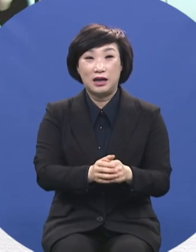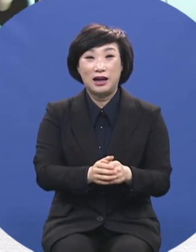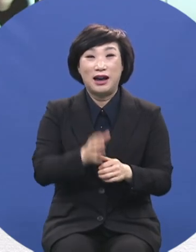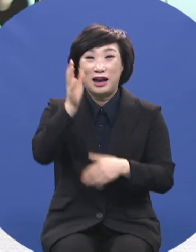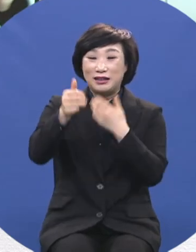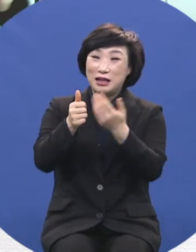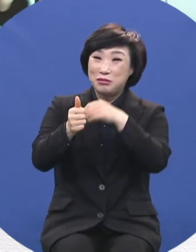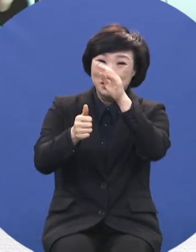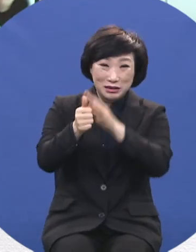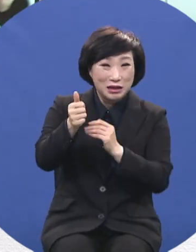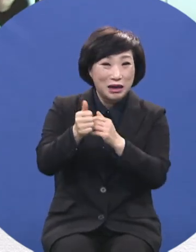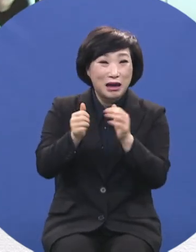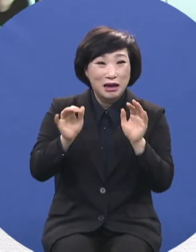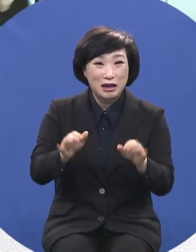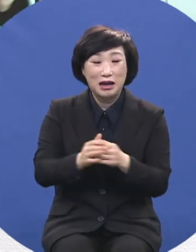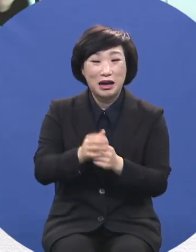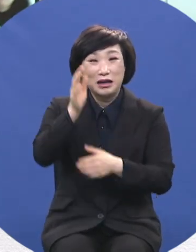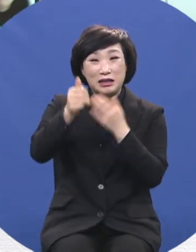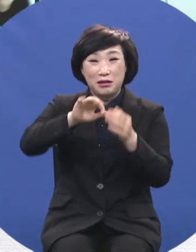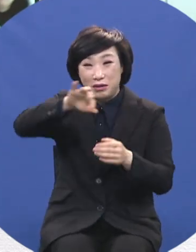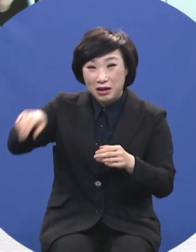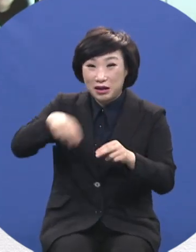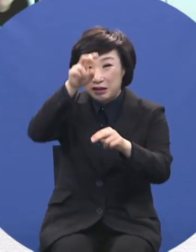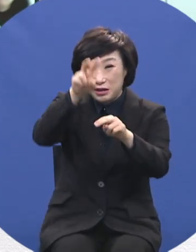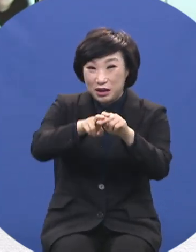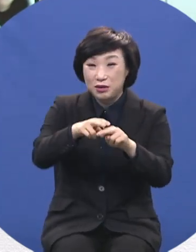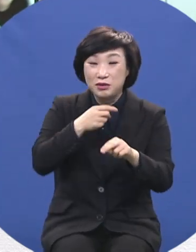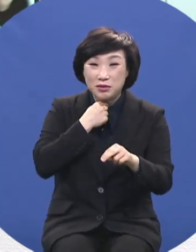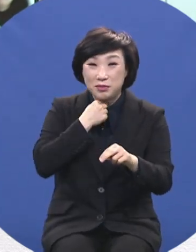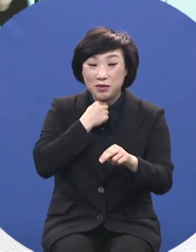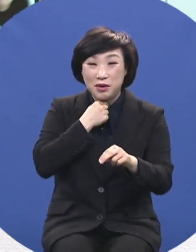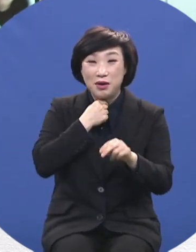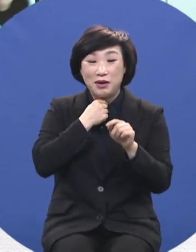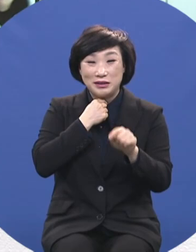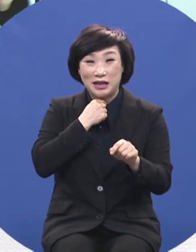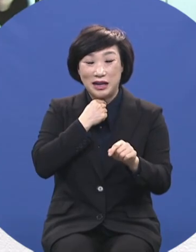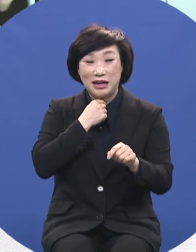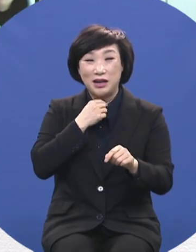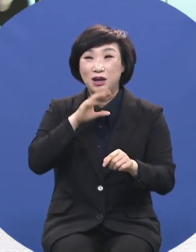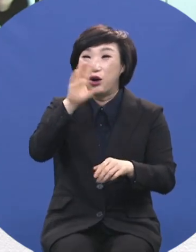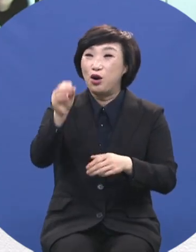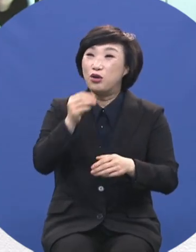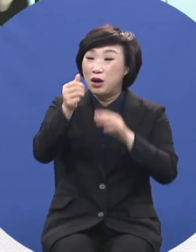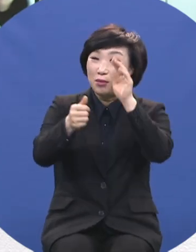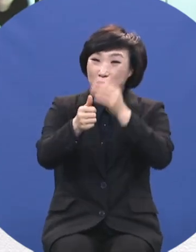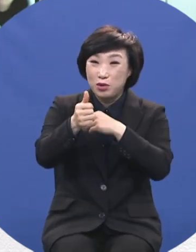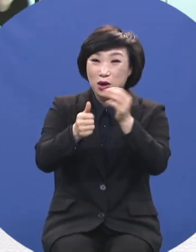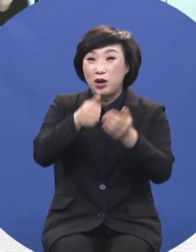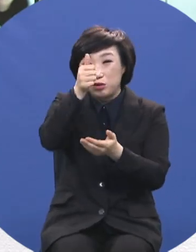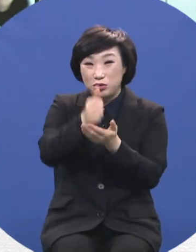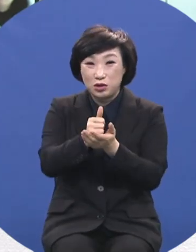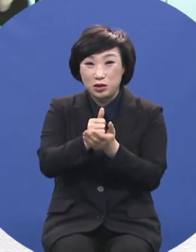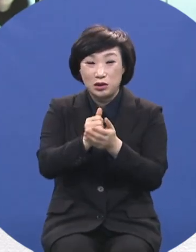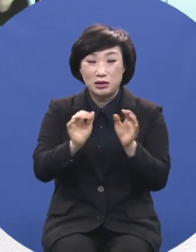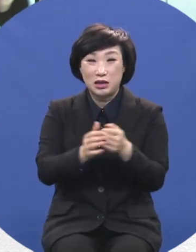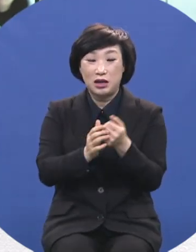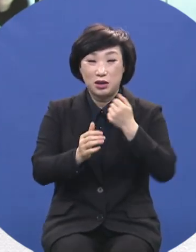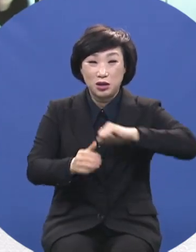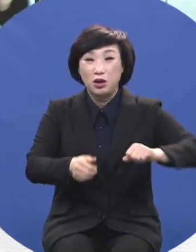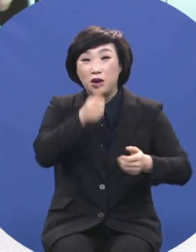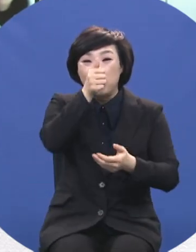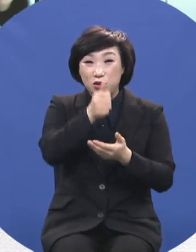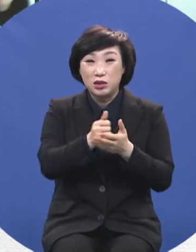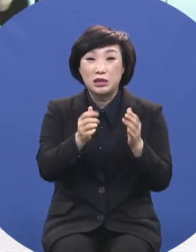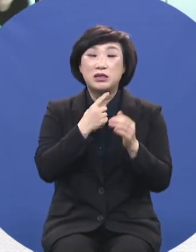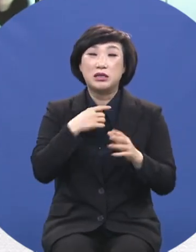하나님을 능멸하도록 하나님 자리를 뺏고 하나님이 되어보겠다고 신성 모독죄로 이렇게 범죄한